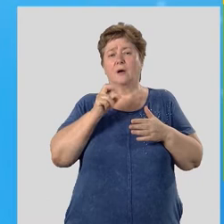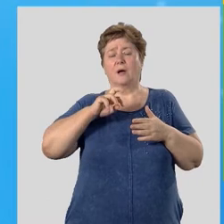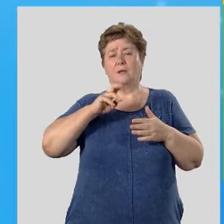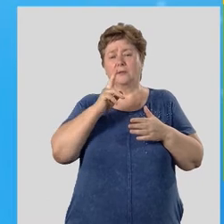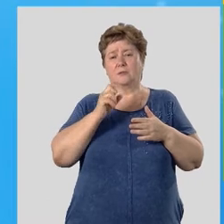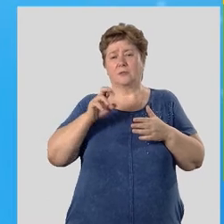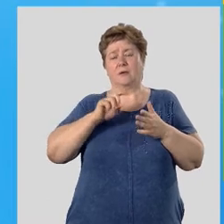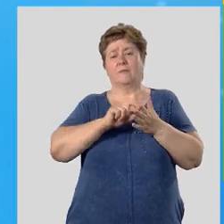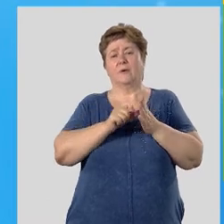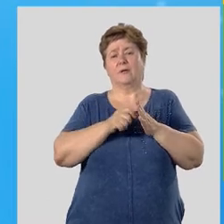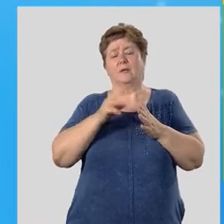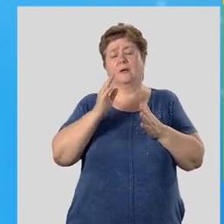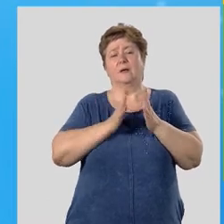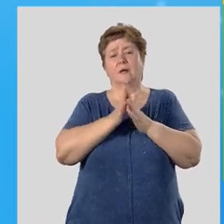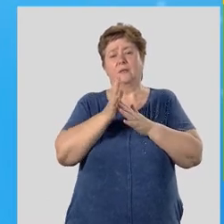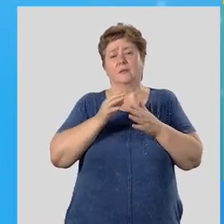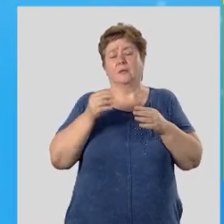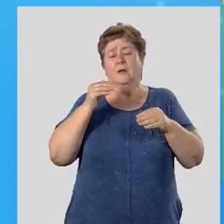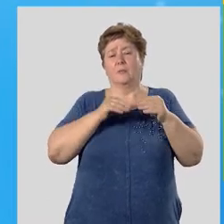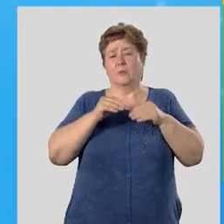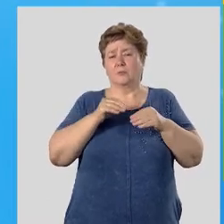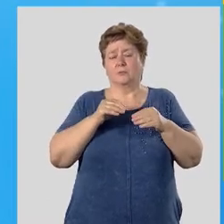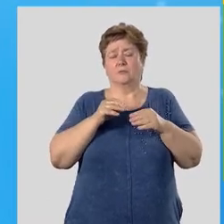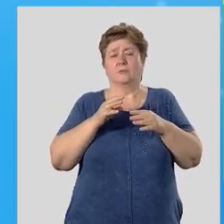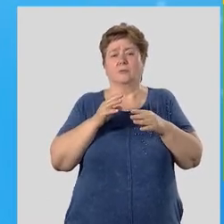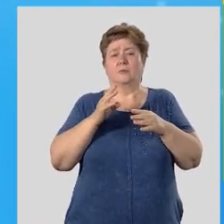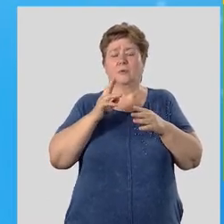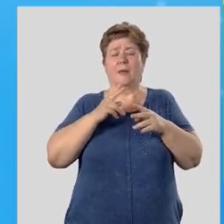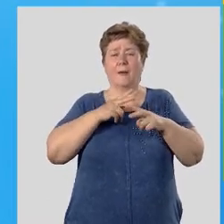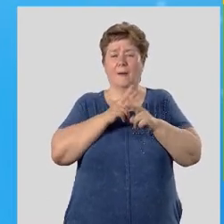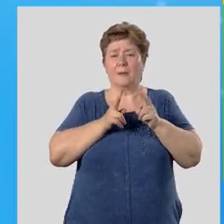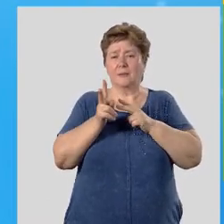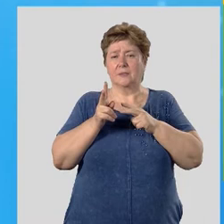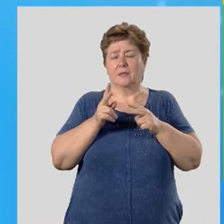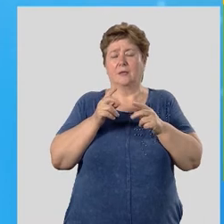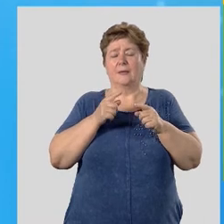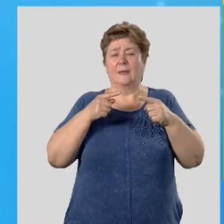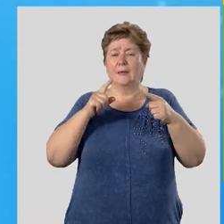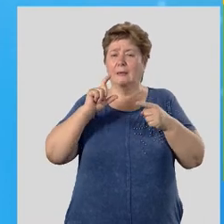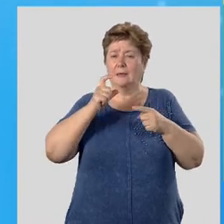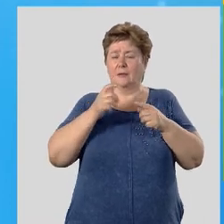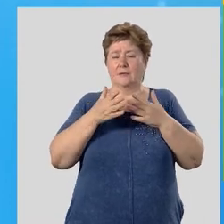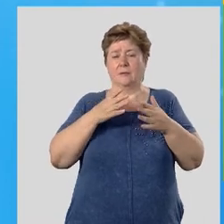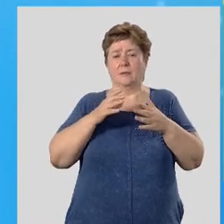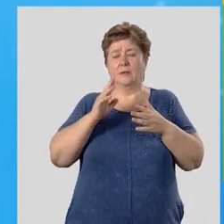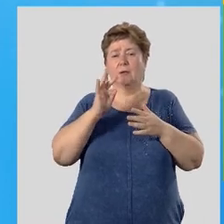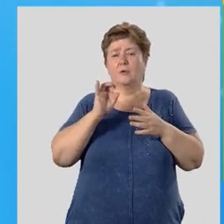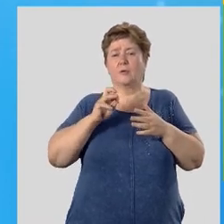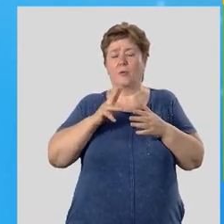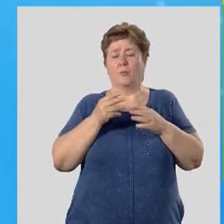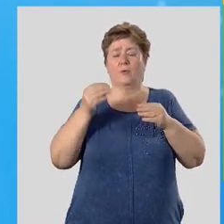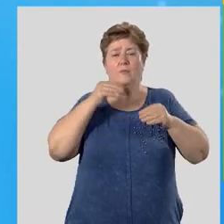в клетках растений образуют кристаллы в виде игл или ромбов и входят в